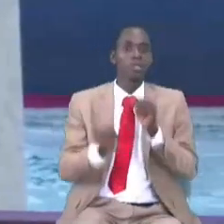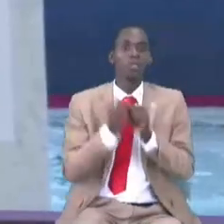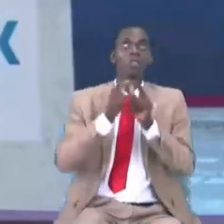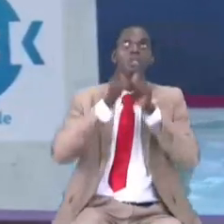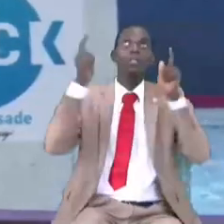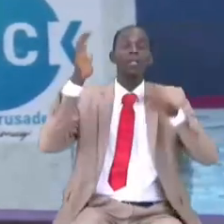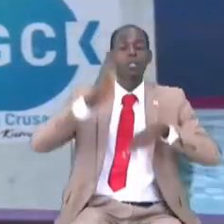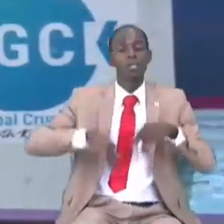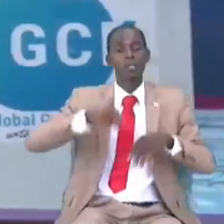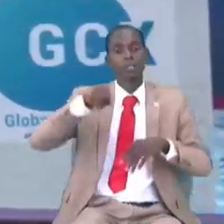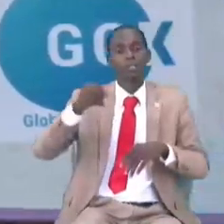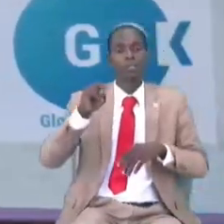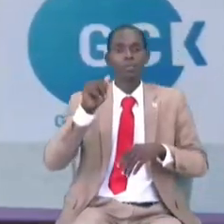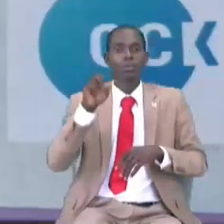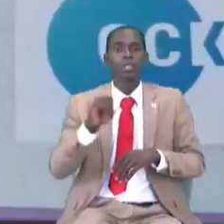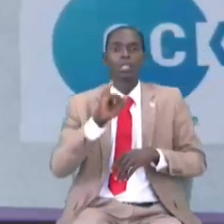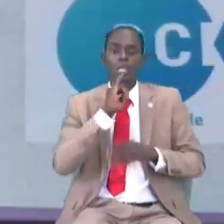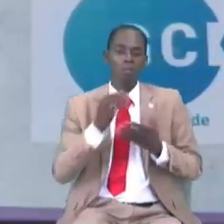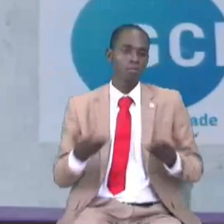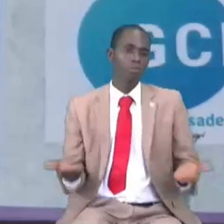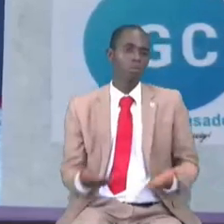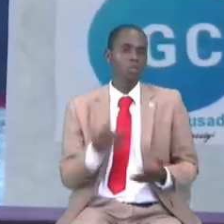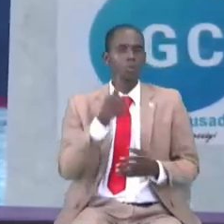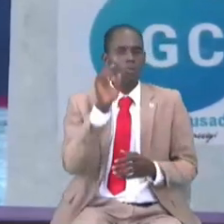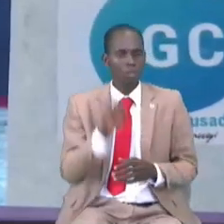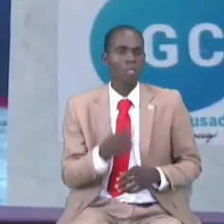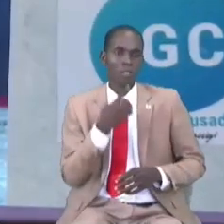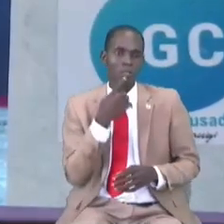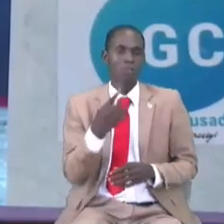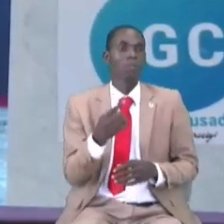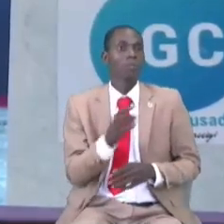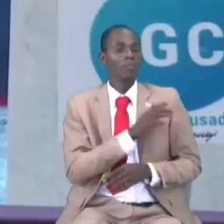Et vous pouvez voir Christ plus grand que Jonas.